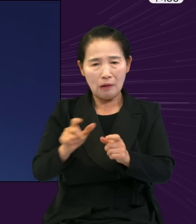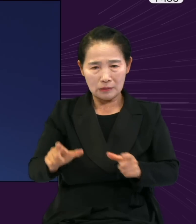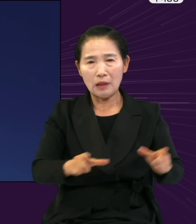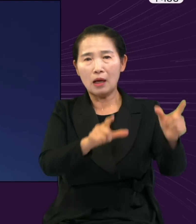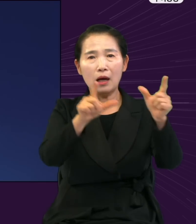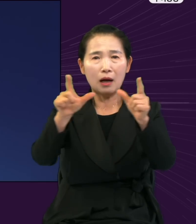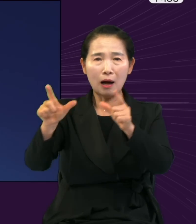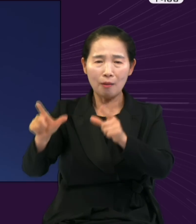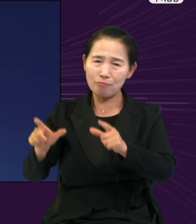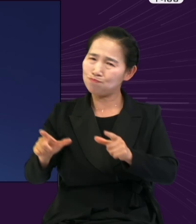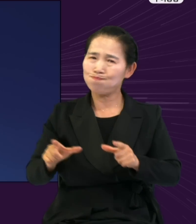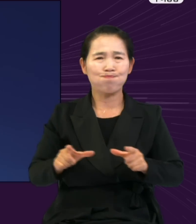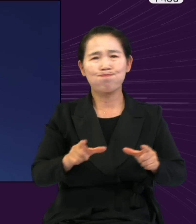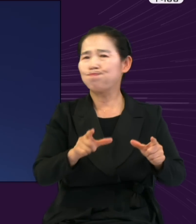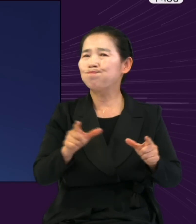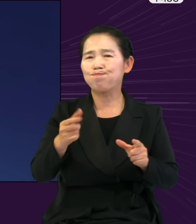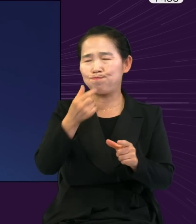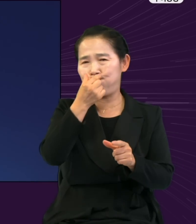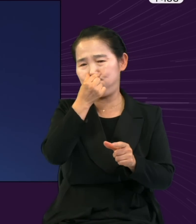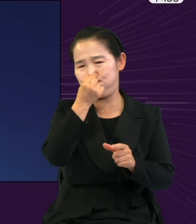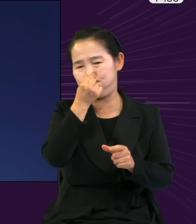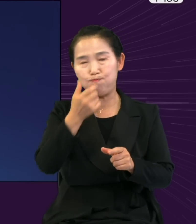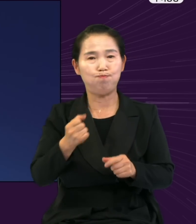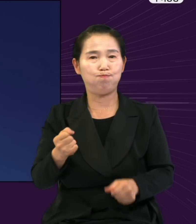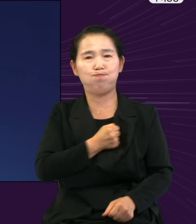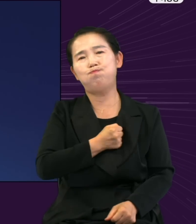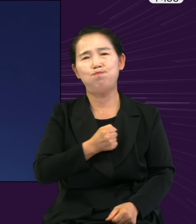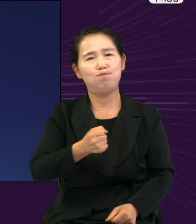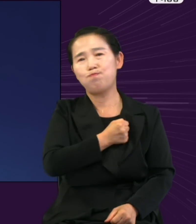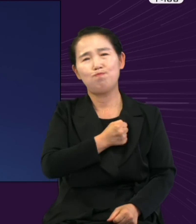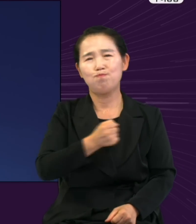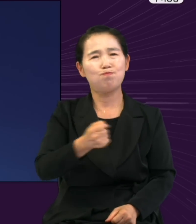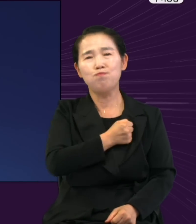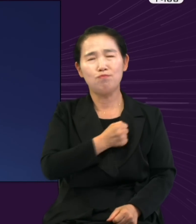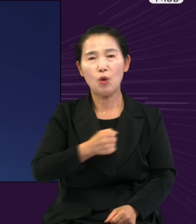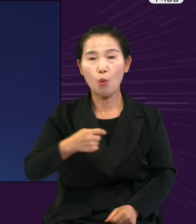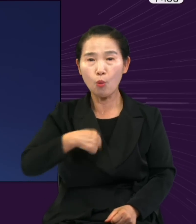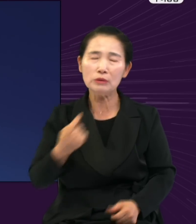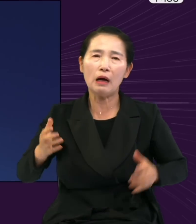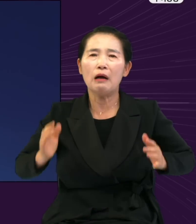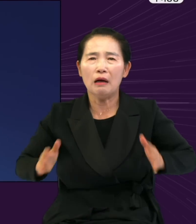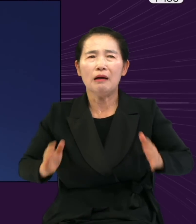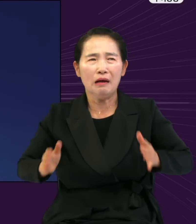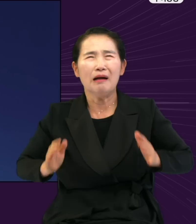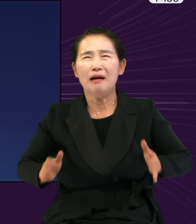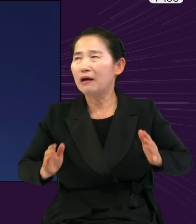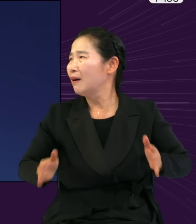그리고 그렇게 달려가는 저의 그 모습은 세상에서 더 이상